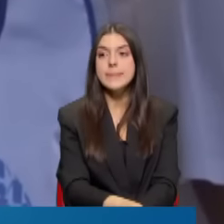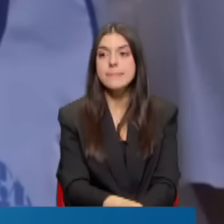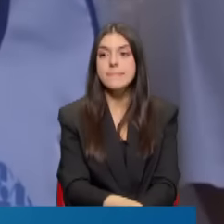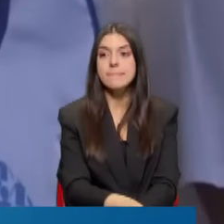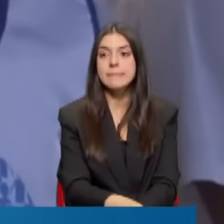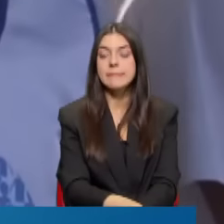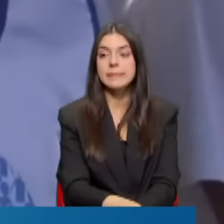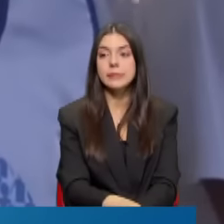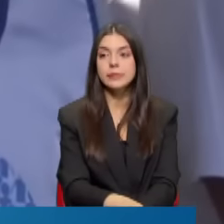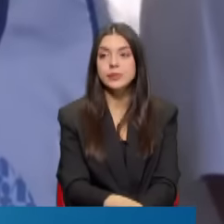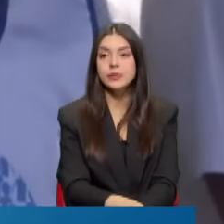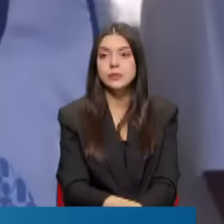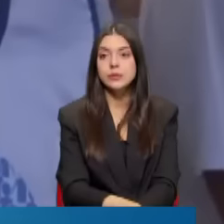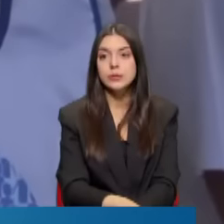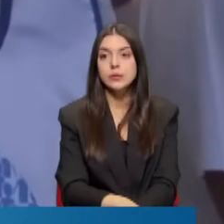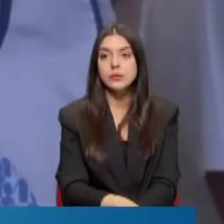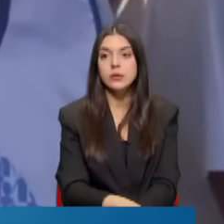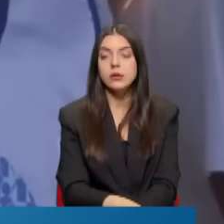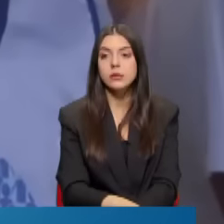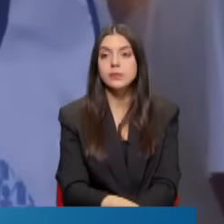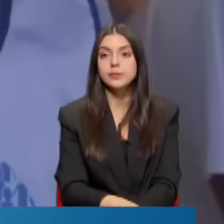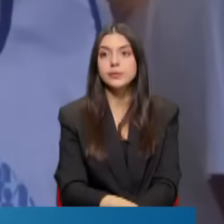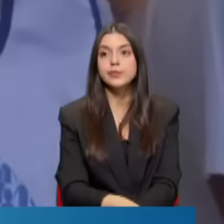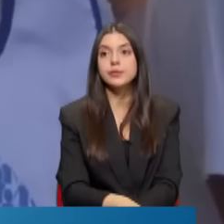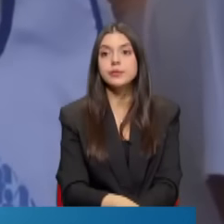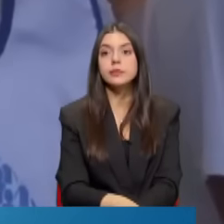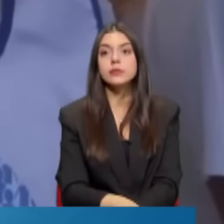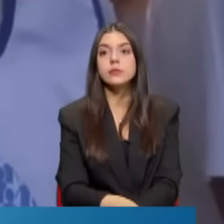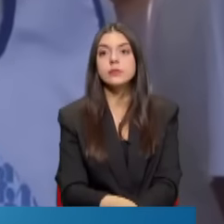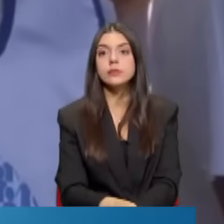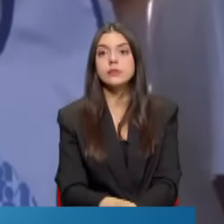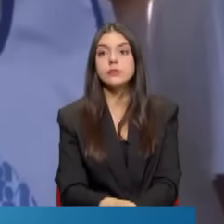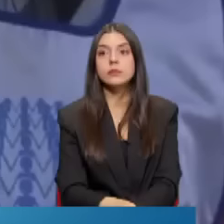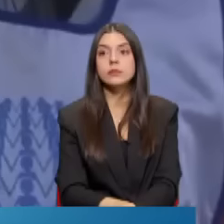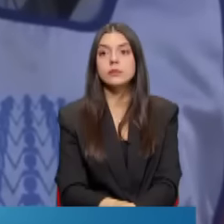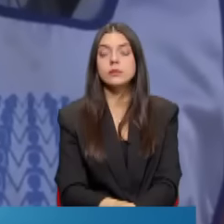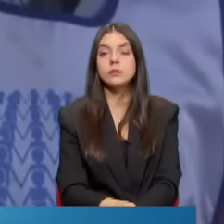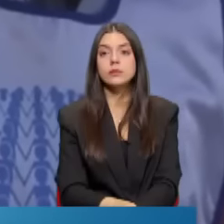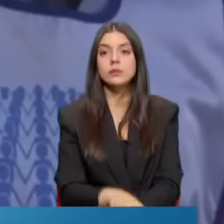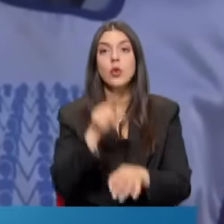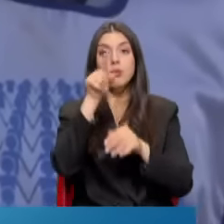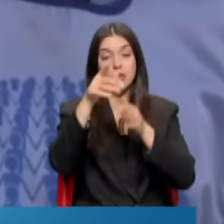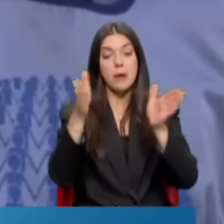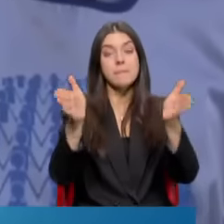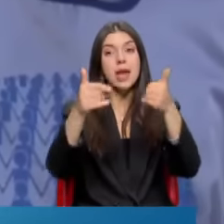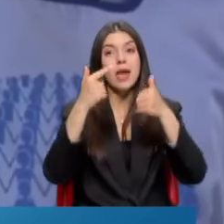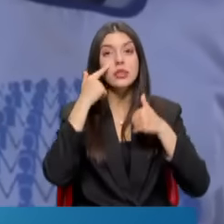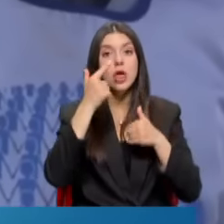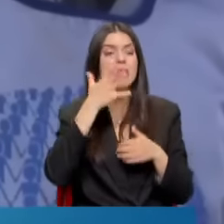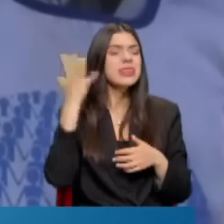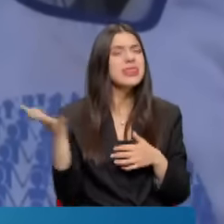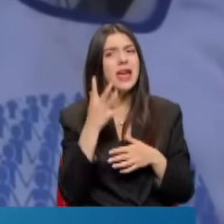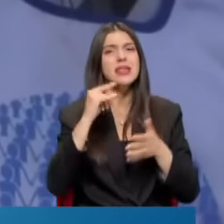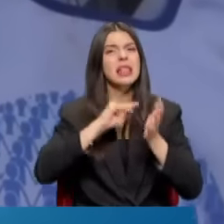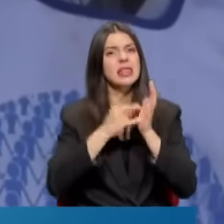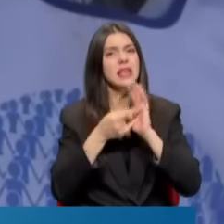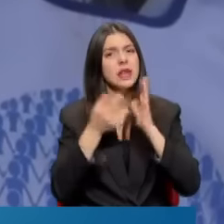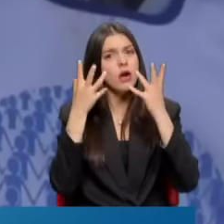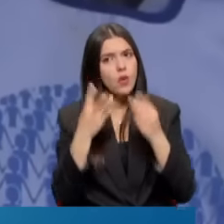işsizlik daha fazla güvencesizlik daha fazla angarya çalışma paketidir bu paket ile ne kadar tasarruf